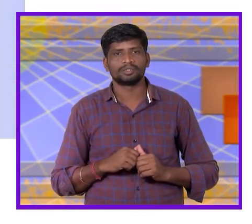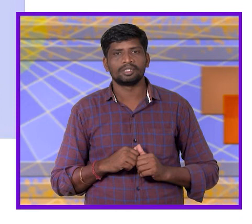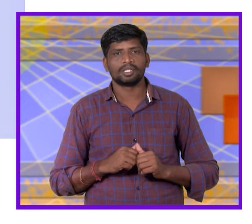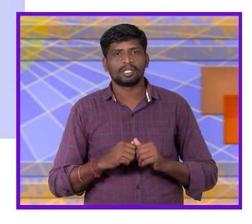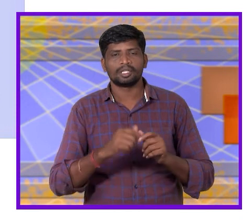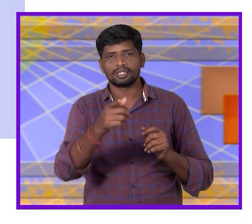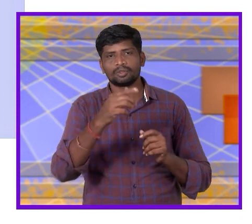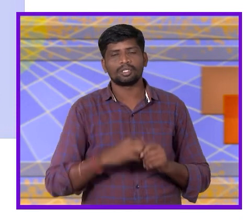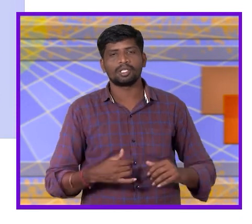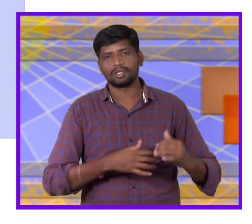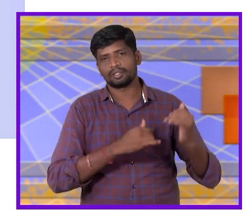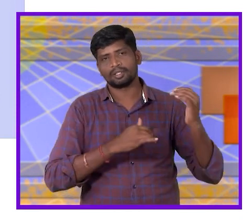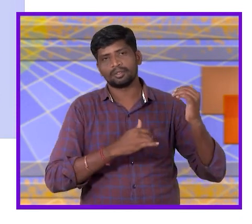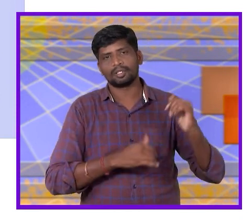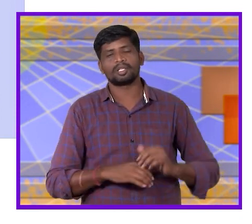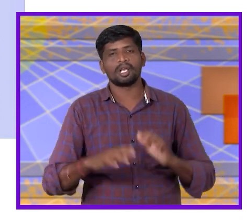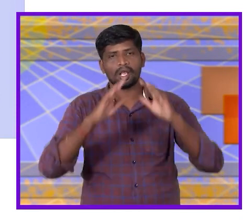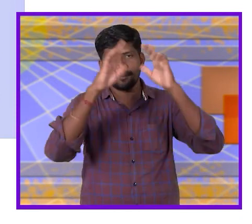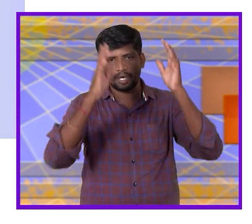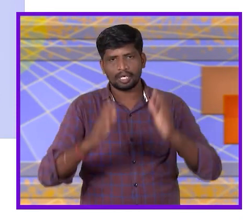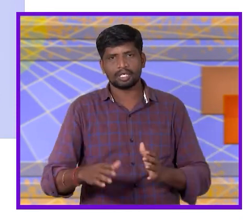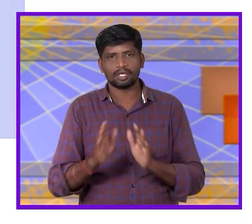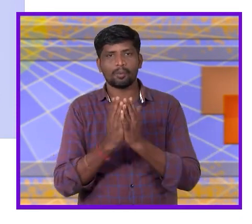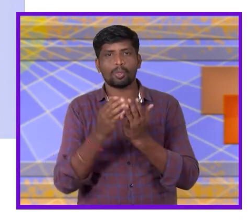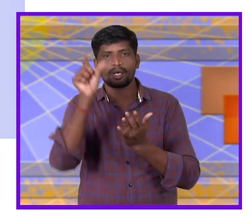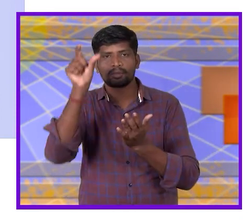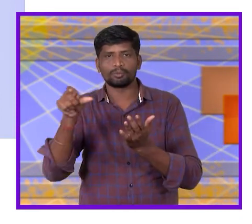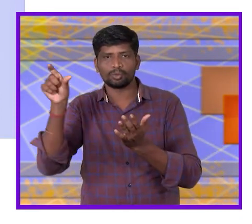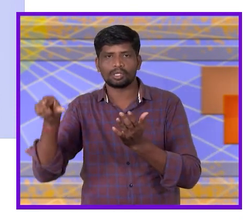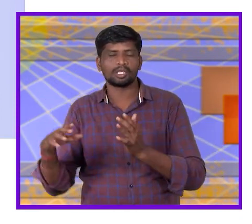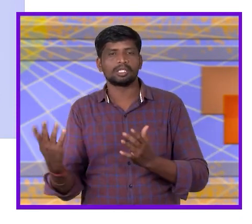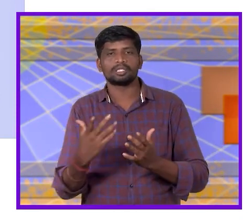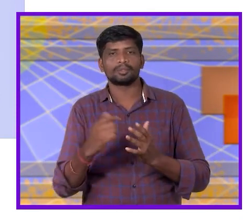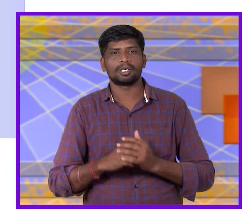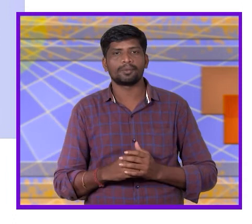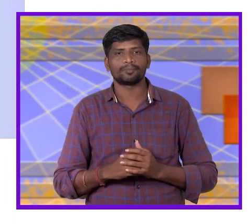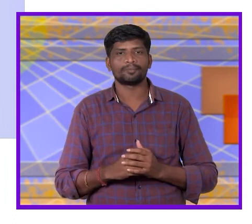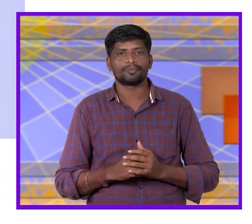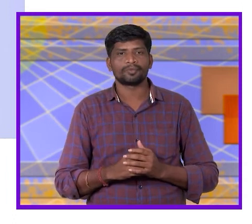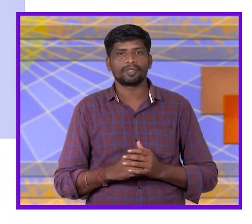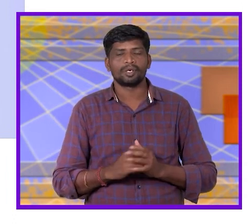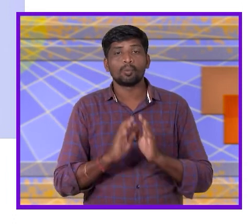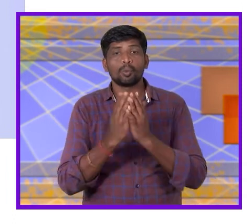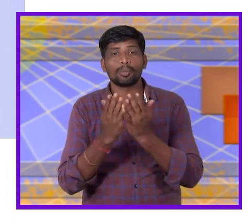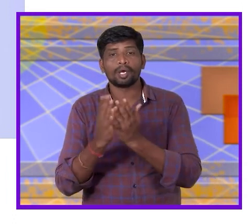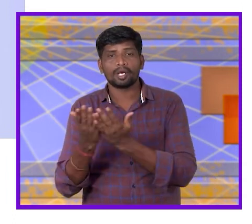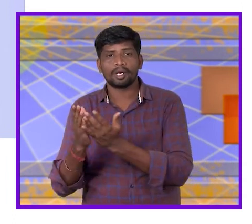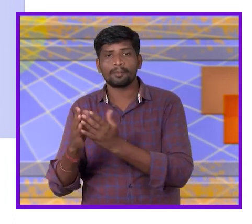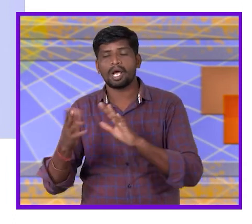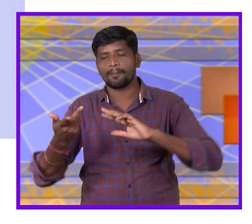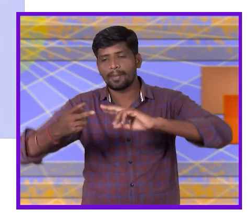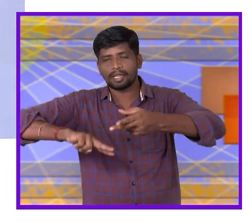சரஸ்வதி மகால், தஞ்சை சரஸ்வதி மகால் நூலகத்துக்கு என்ன சிறப்பு அப்படின்னா, இதுவரை புத்தகமாக